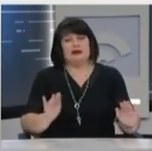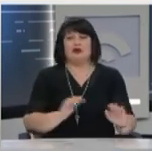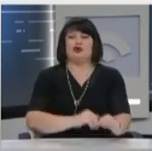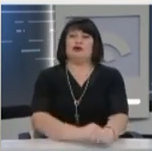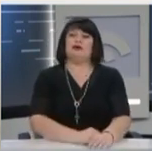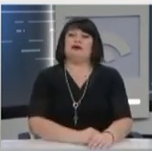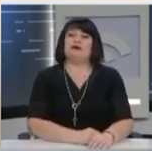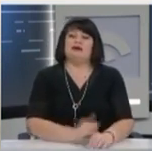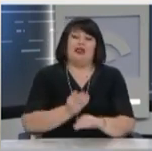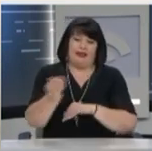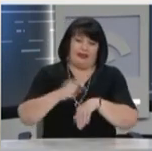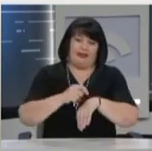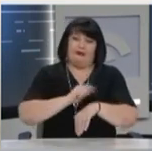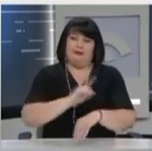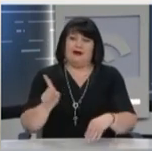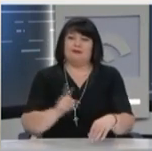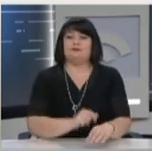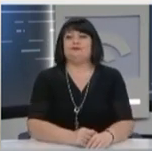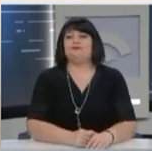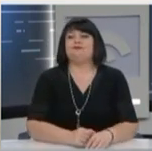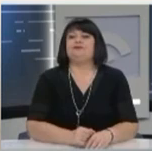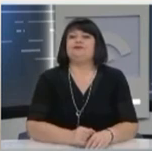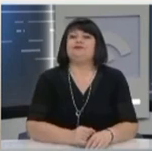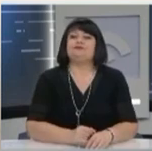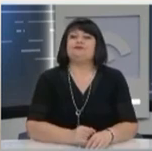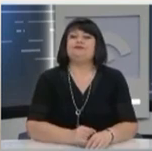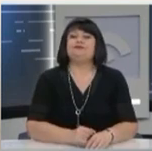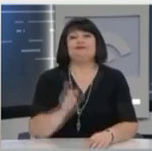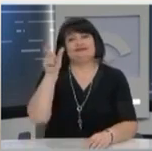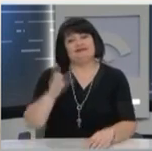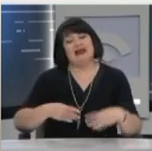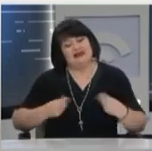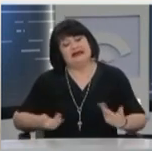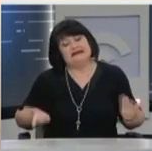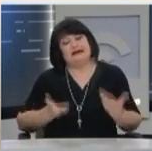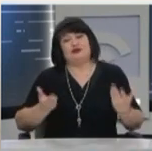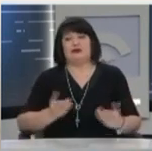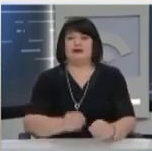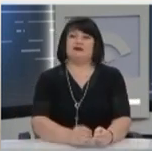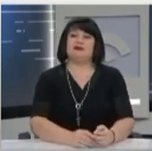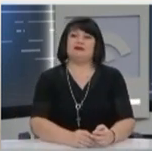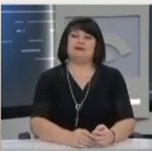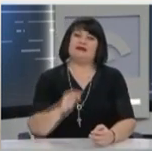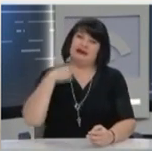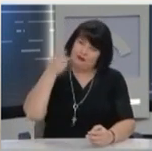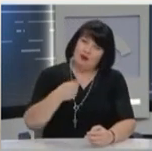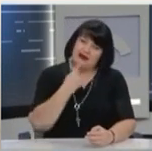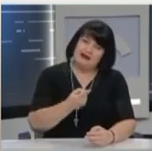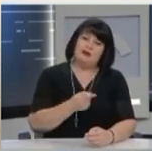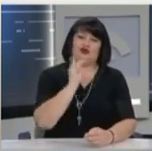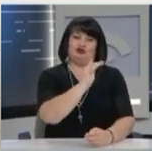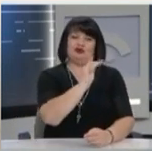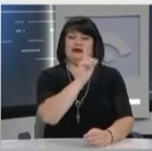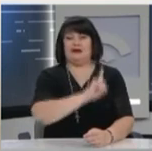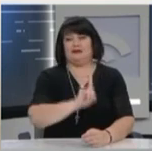κλείνω εδώ, για να μην ξεπερνάμε τον χρόνο. Αν και ξεπεράσετε εσείς, κύριε Τασούλα, την ευγένεια, είστε ευγενής άνθρωπος, δεν πειράζει. Θα τα πούμε την επόμενη φορά. Κύριε